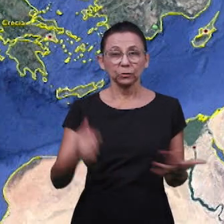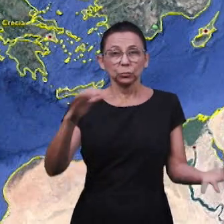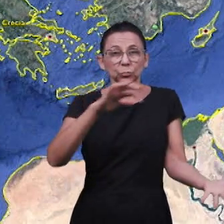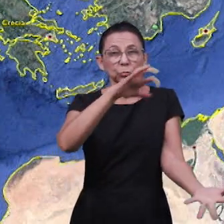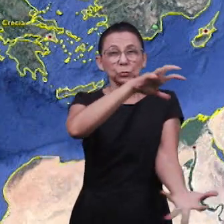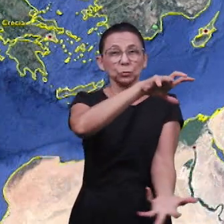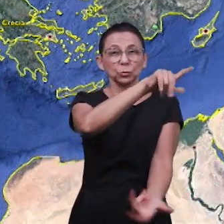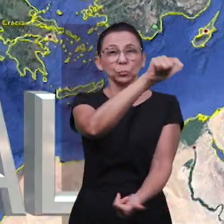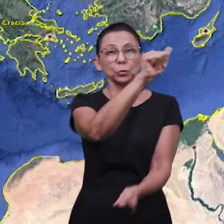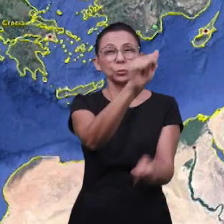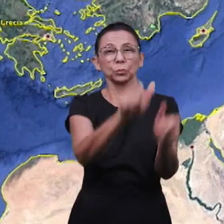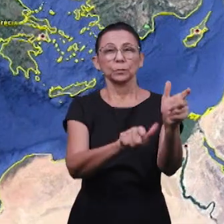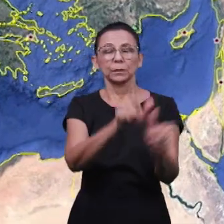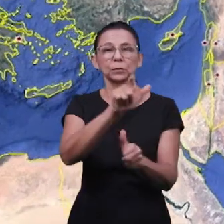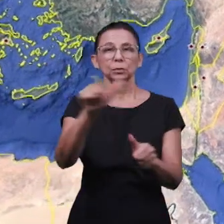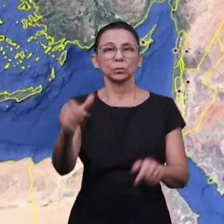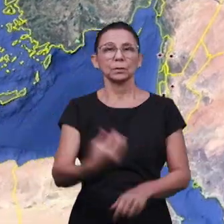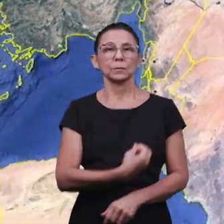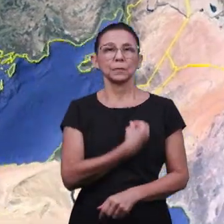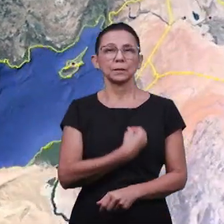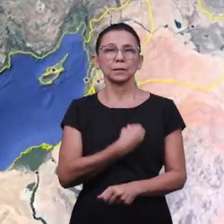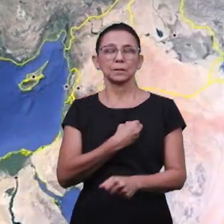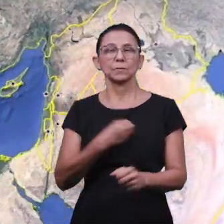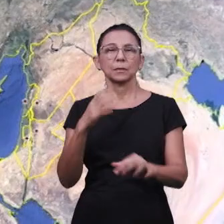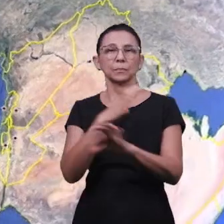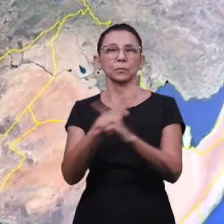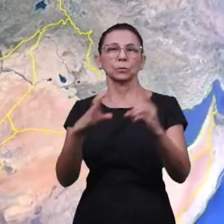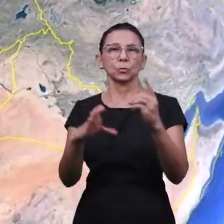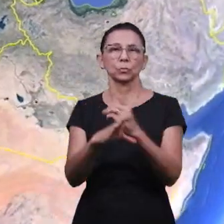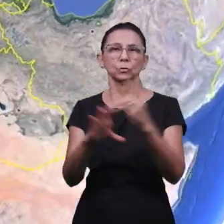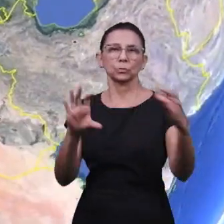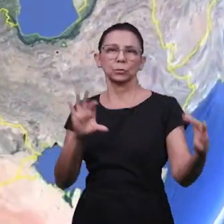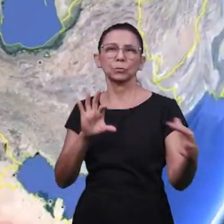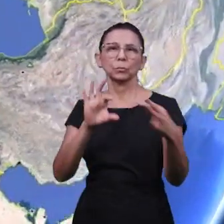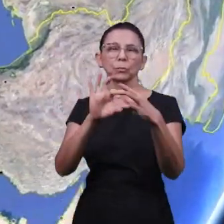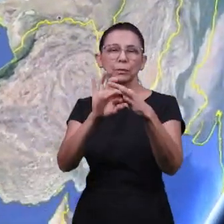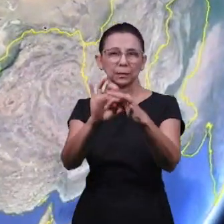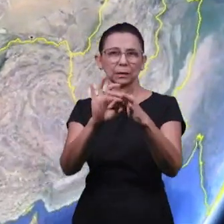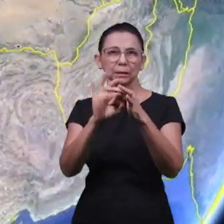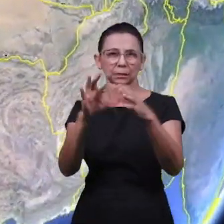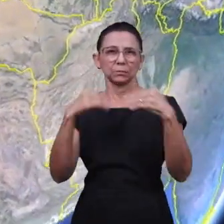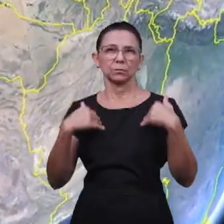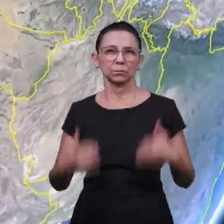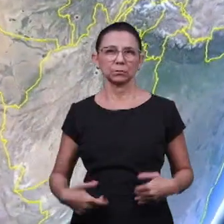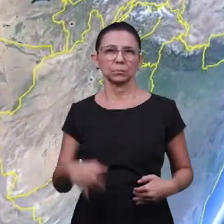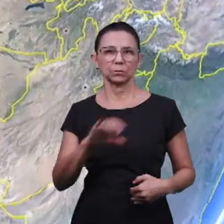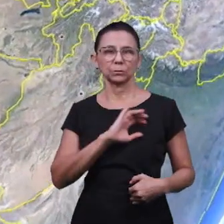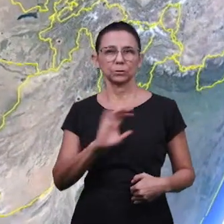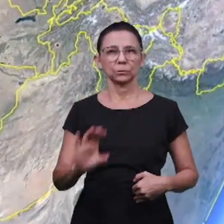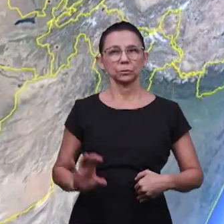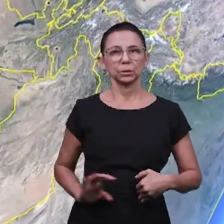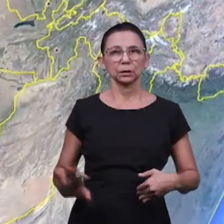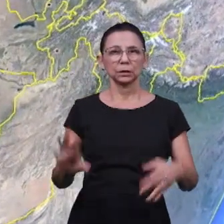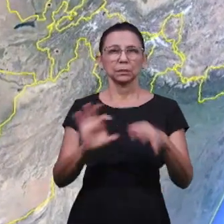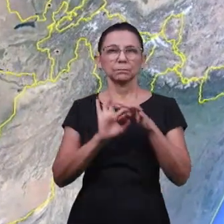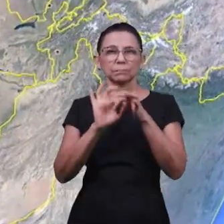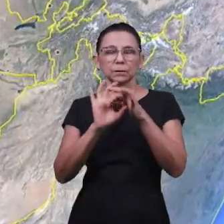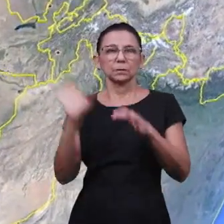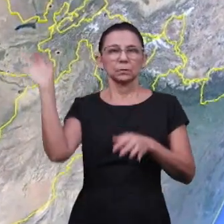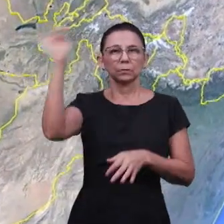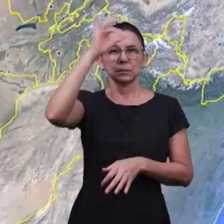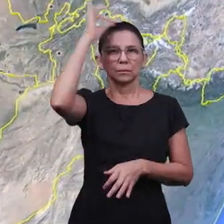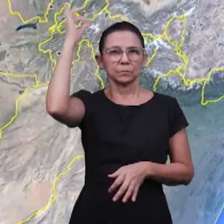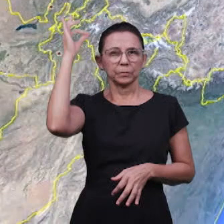Des frères et sœurs de toutes les parties du monde participent d'un même culte, ensemble, dans un même corps, dans un